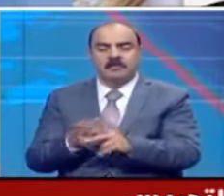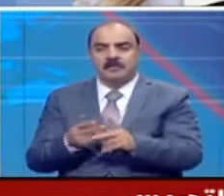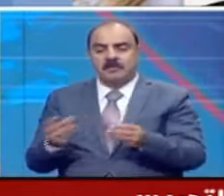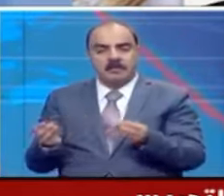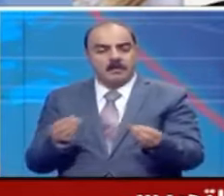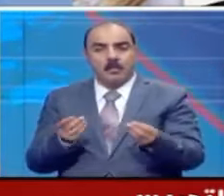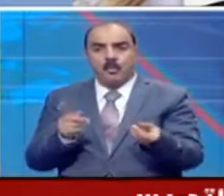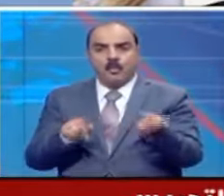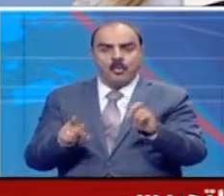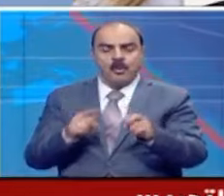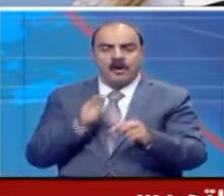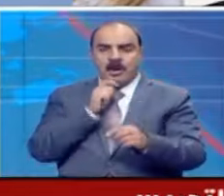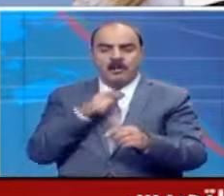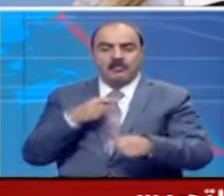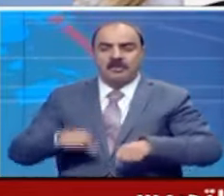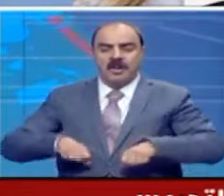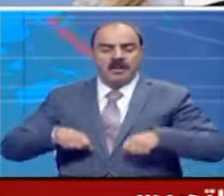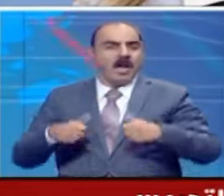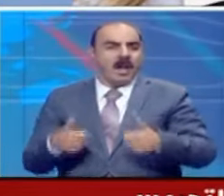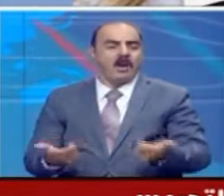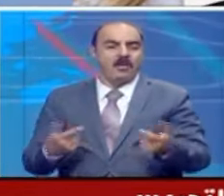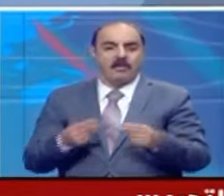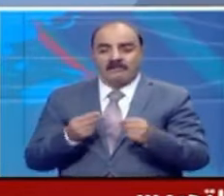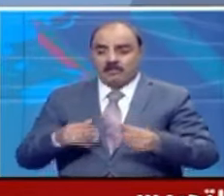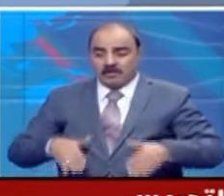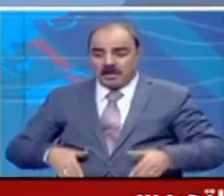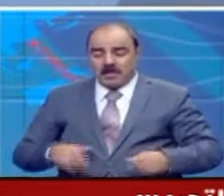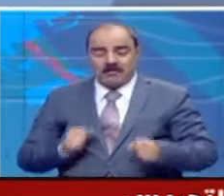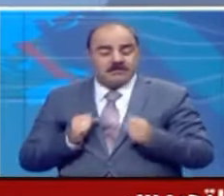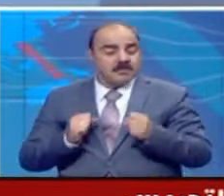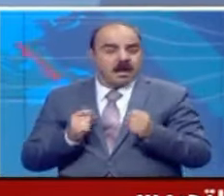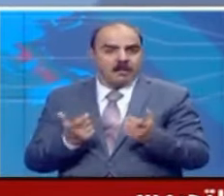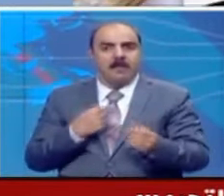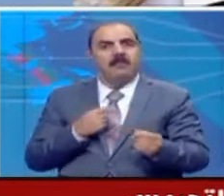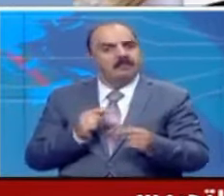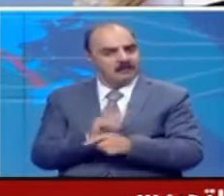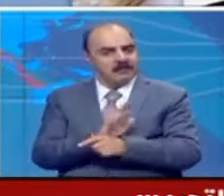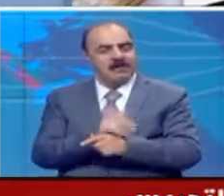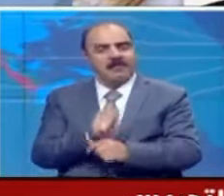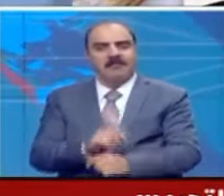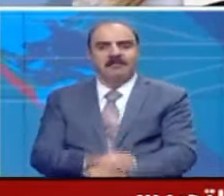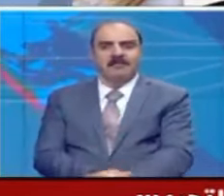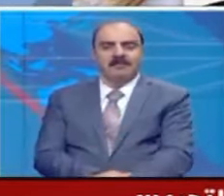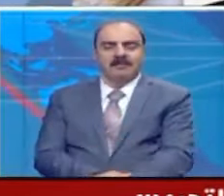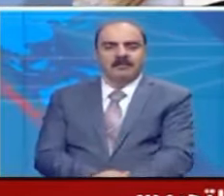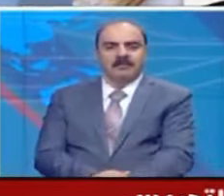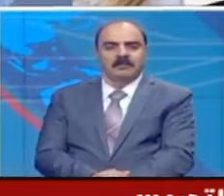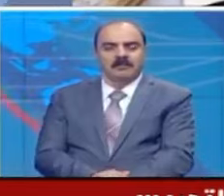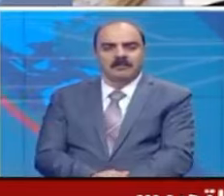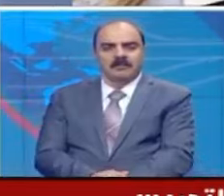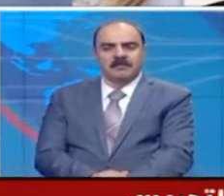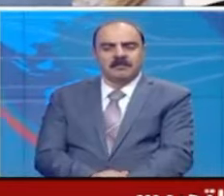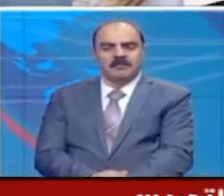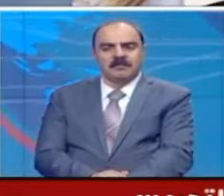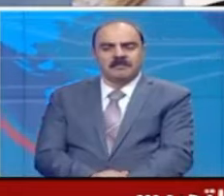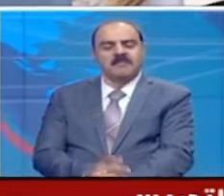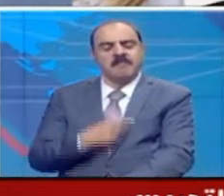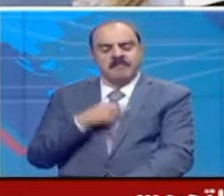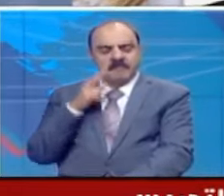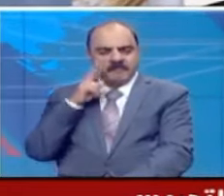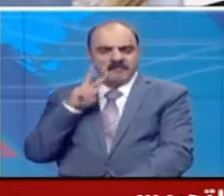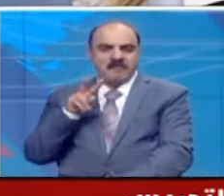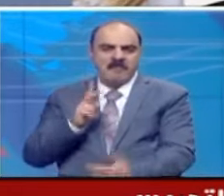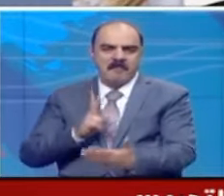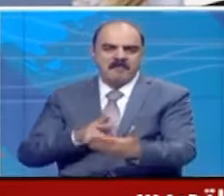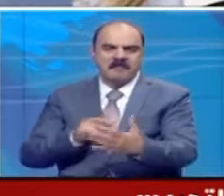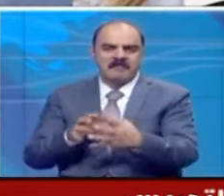باحتياجاته اليومية والمعيشية وفق مقدراته المالية المتاحة تحت يده. ولوحظ أيضا